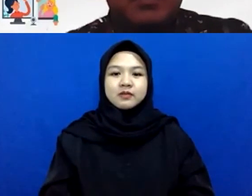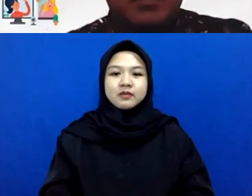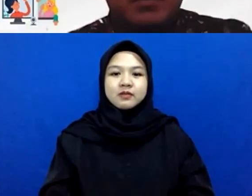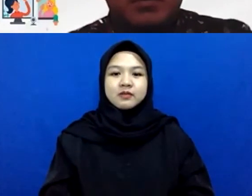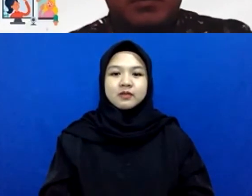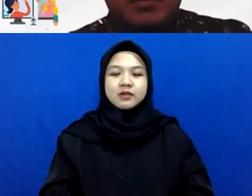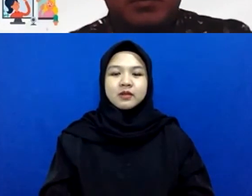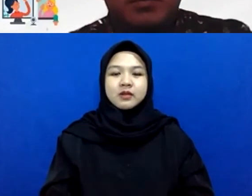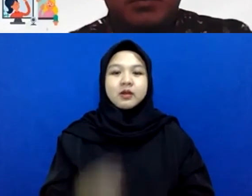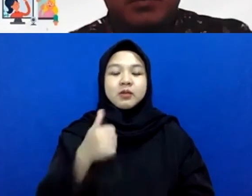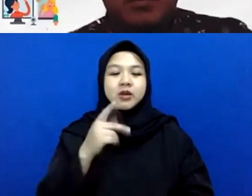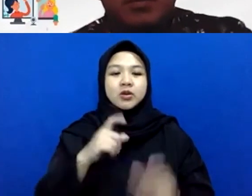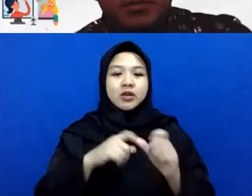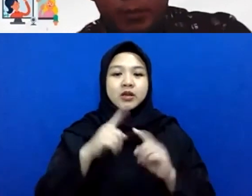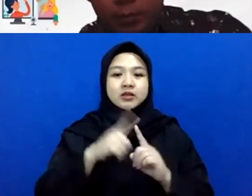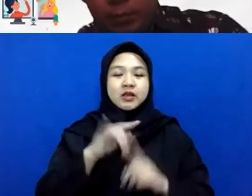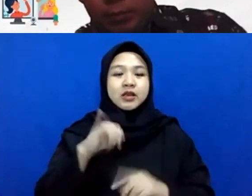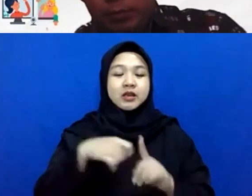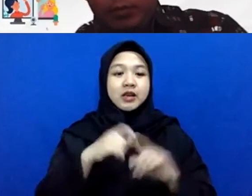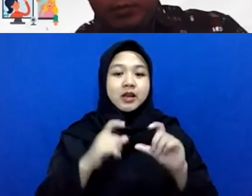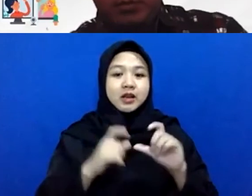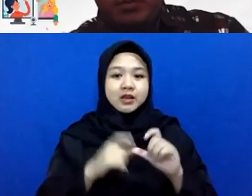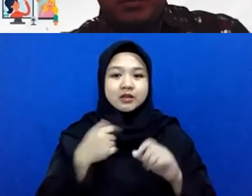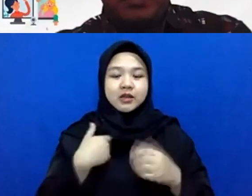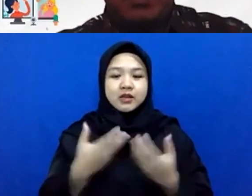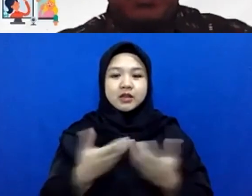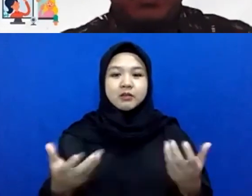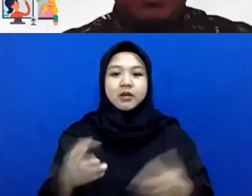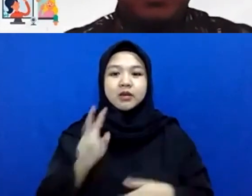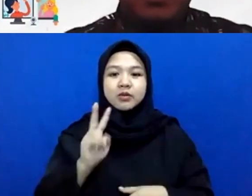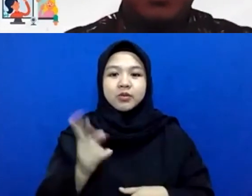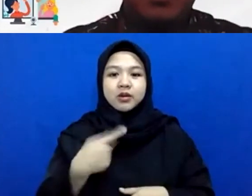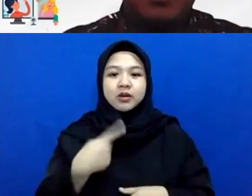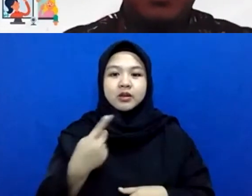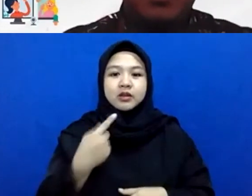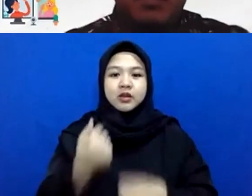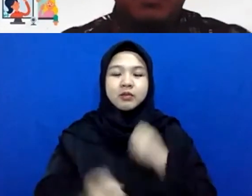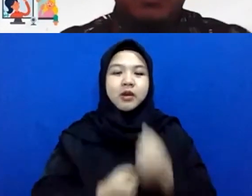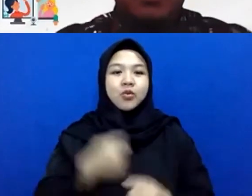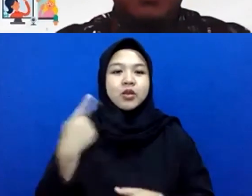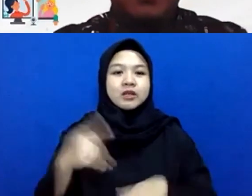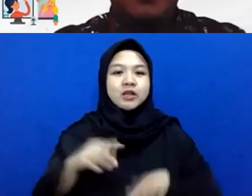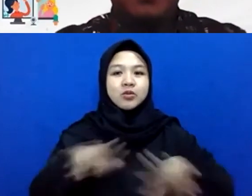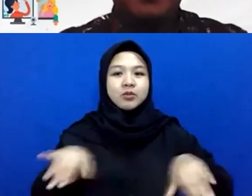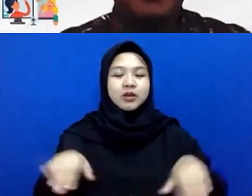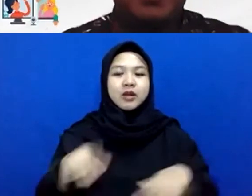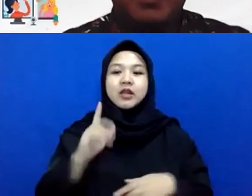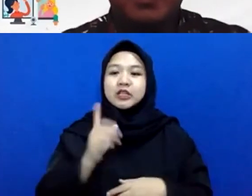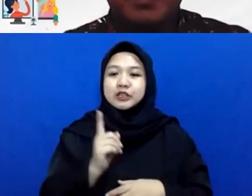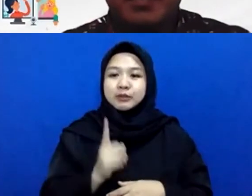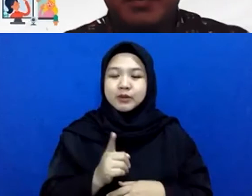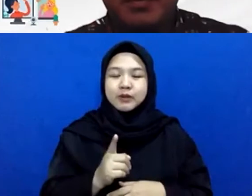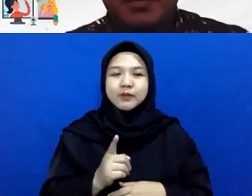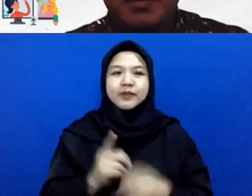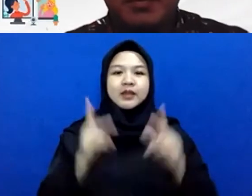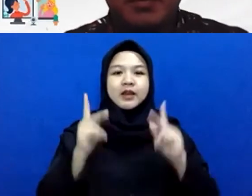Untuk di STIKS tadi terbagi 2 lagi. Kita perlakuannya selalu beda Mbak Esti, karena